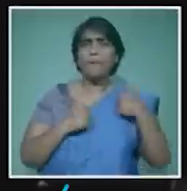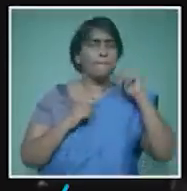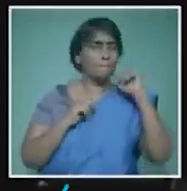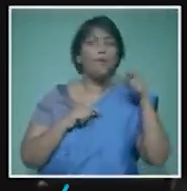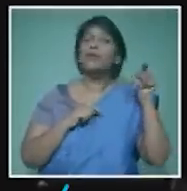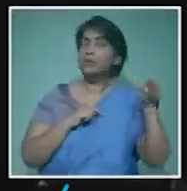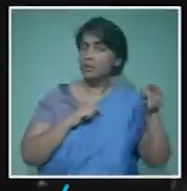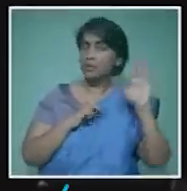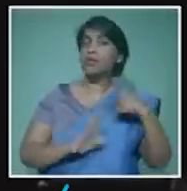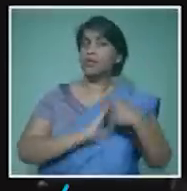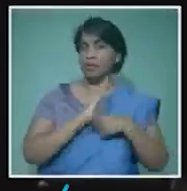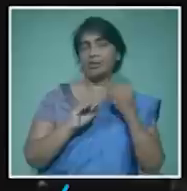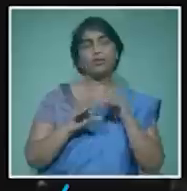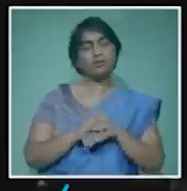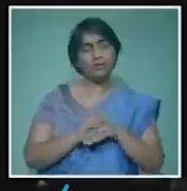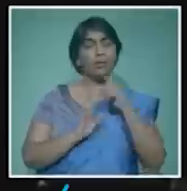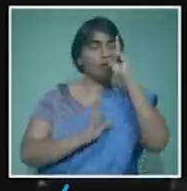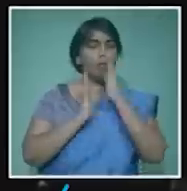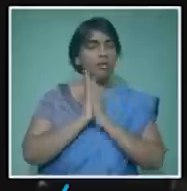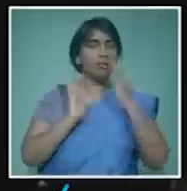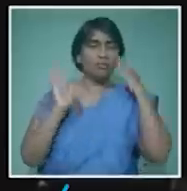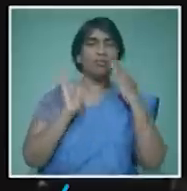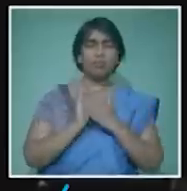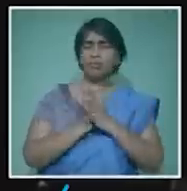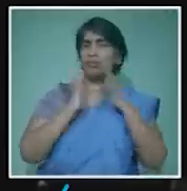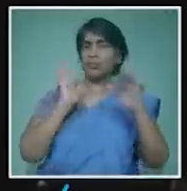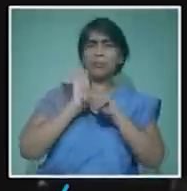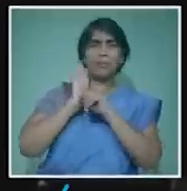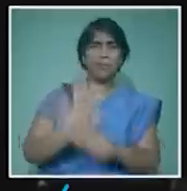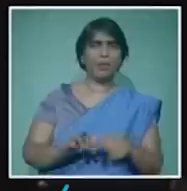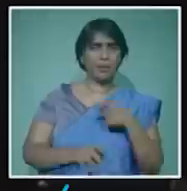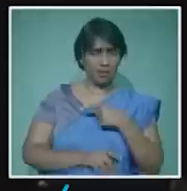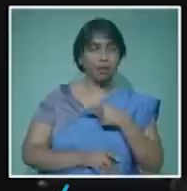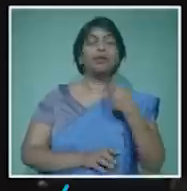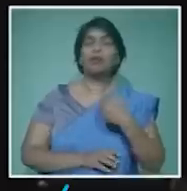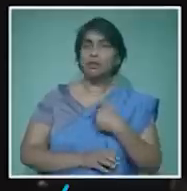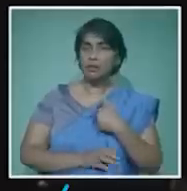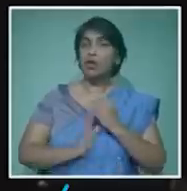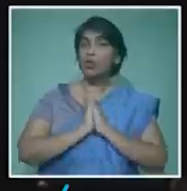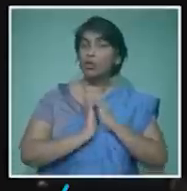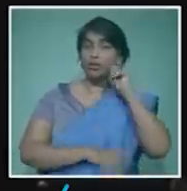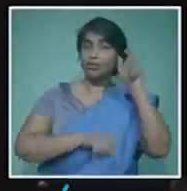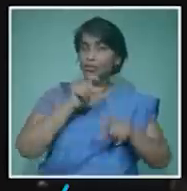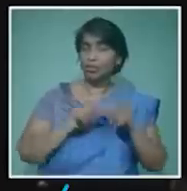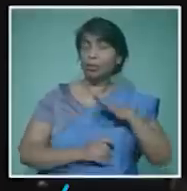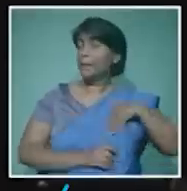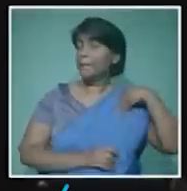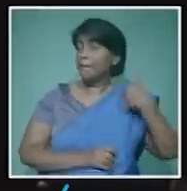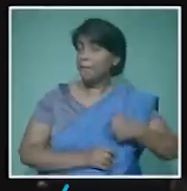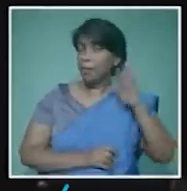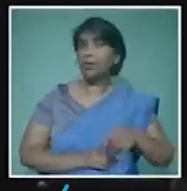මේ අය අපේ රට තුල මේ ආගමික සංවිධානයට බරපතල පහරක් එල්ල කරනවා. අපේ බෞද්ධ ජනතාවගේ මුදුන් මල්කඩ